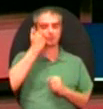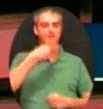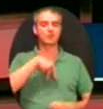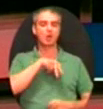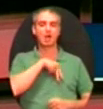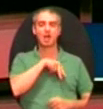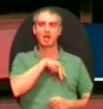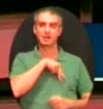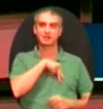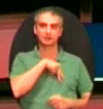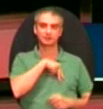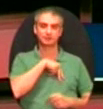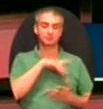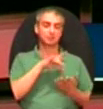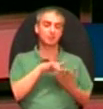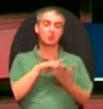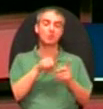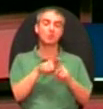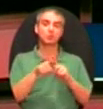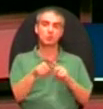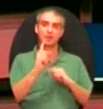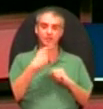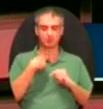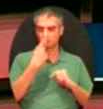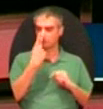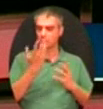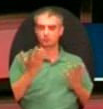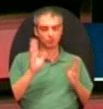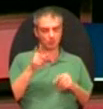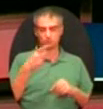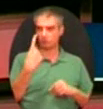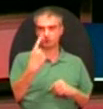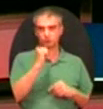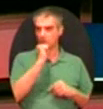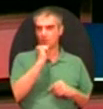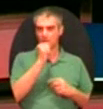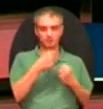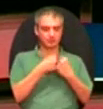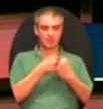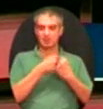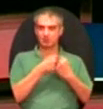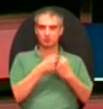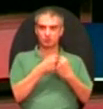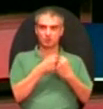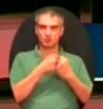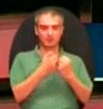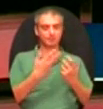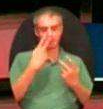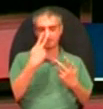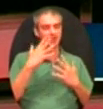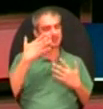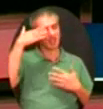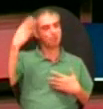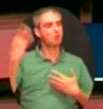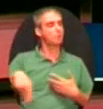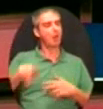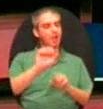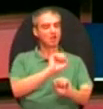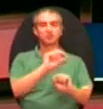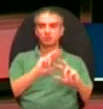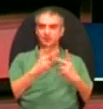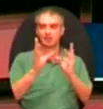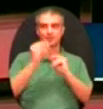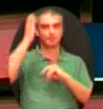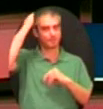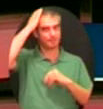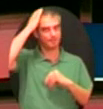אחראי בקומות האלה, אבל אנחנו ראינו שגם הוא לא רצה להתמודד, פופוליסטית אני צריך להגיד, עם